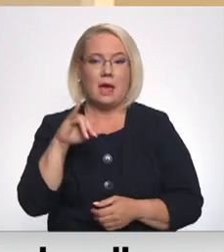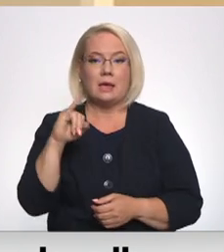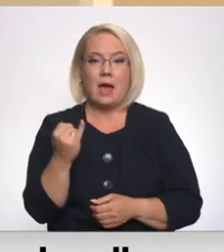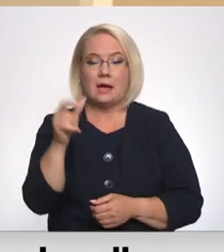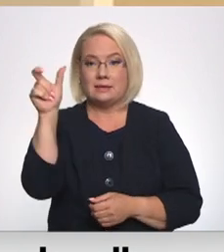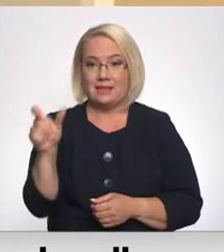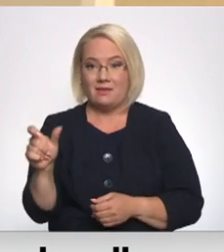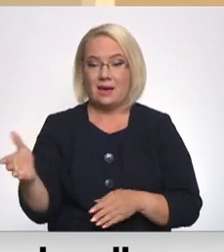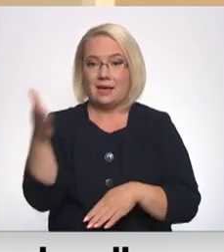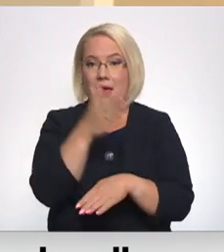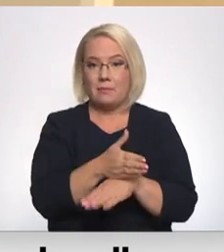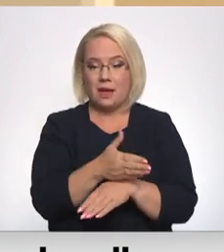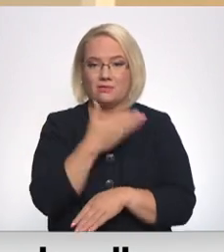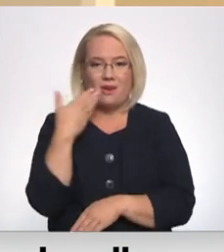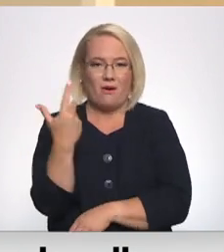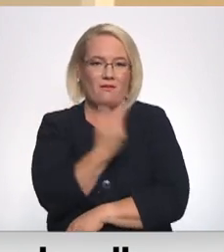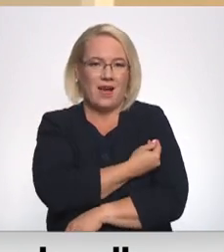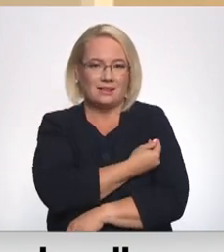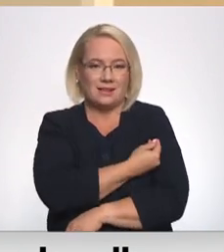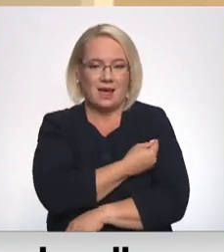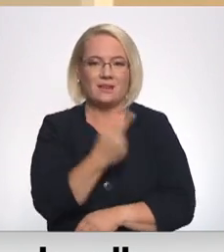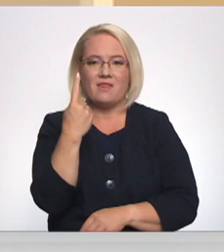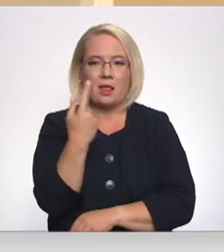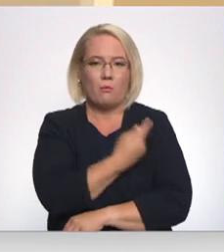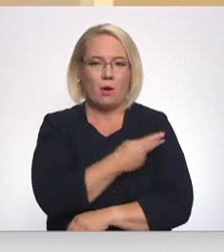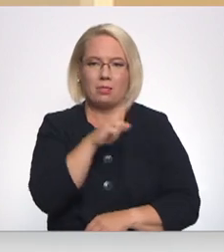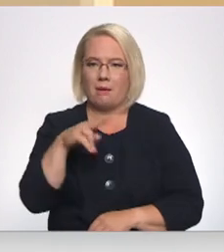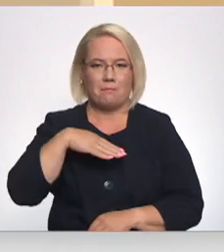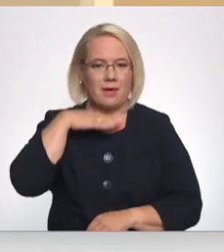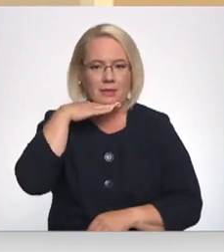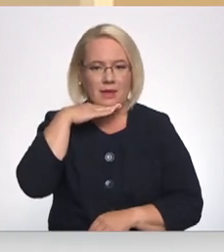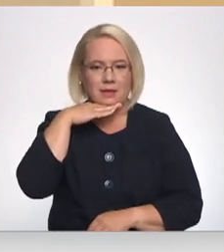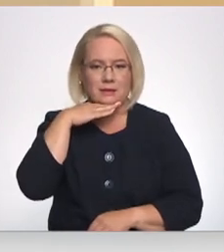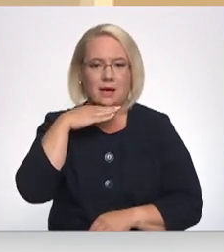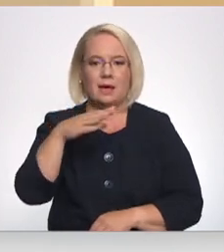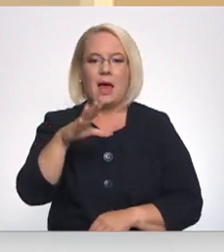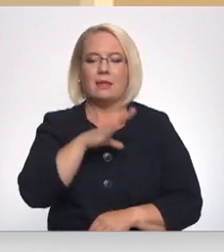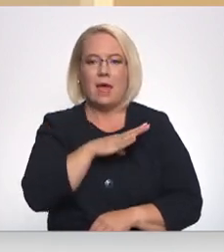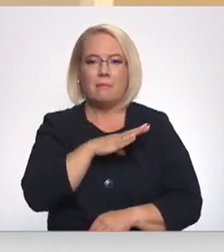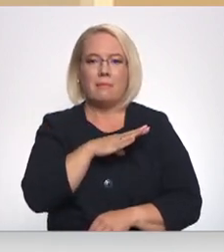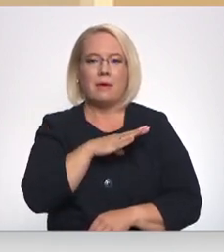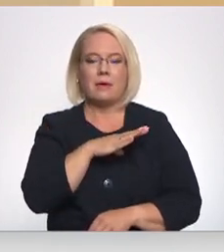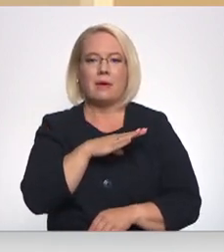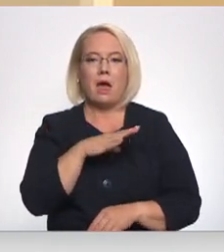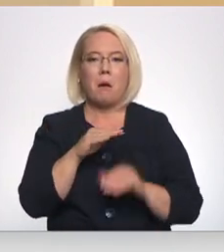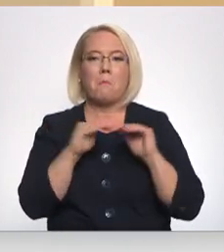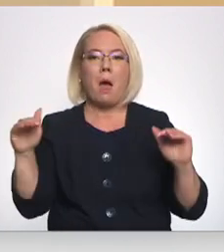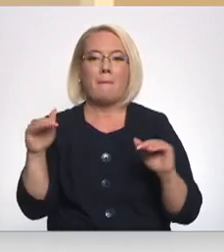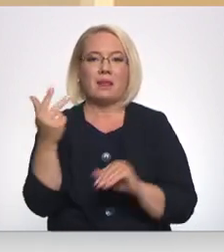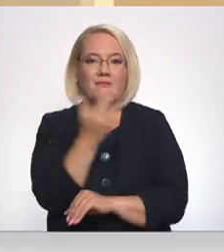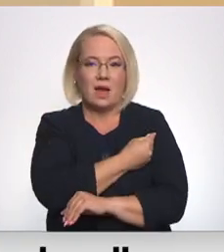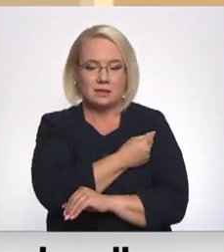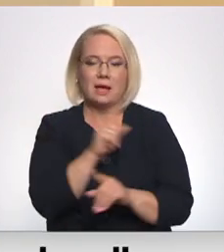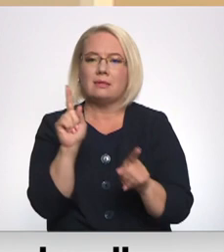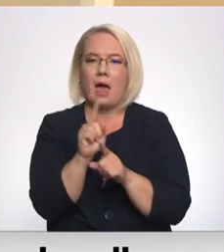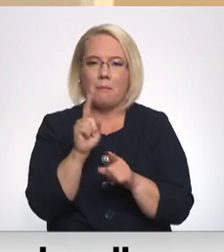bijis vakcinēts, ar vienu poti nepietiks, tāpēc, ka tur ir ja viņš nebija izgājis pamat vakcināciju, tad viņam tik un tā vajadzētu